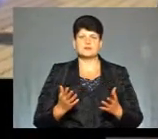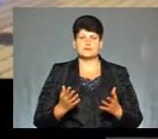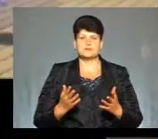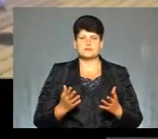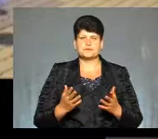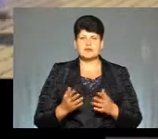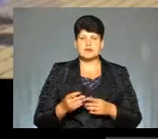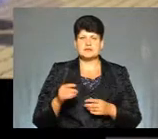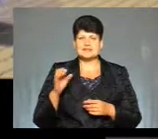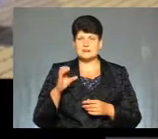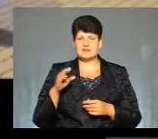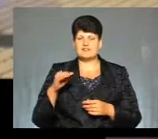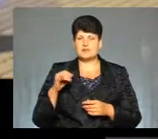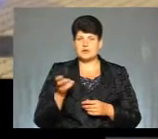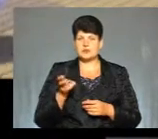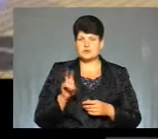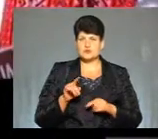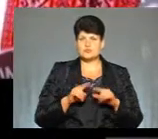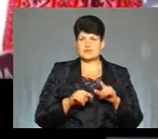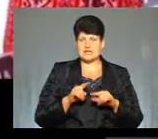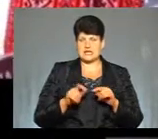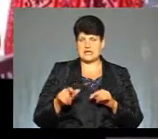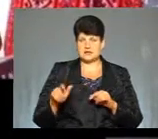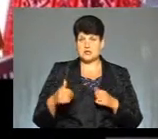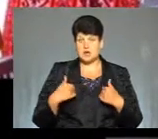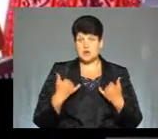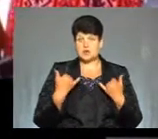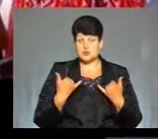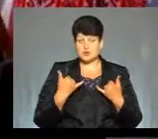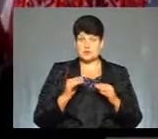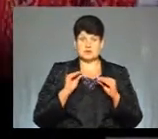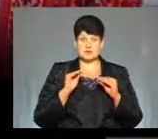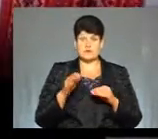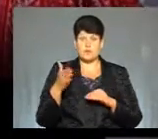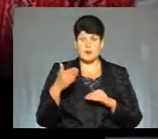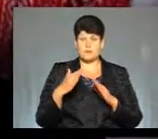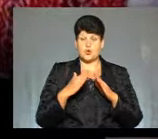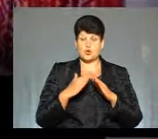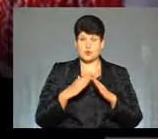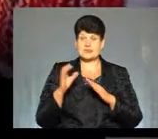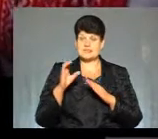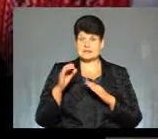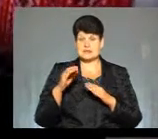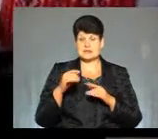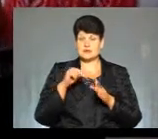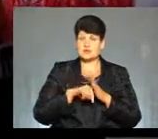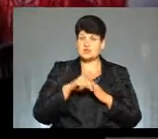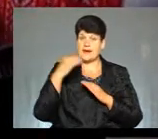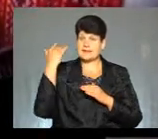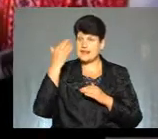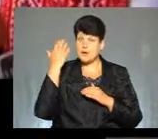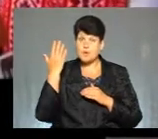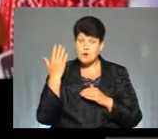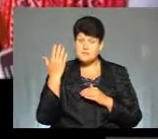11-річний Степан Федорейко прийшов на свято з рідними. Я сьогодні повішу прапор вдома. Синій означає небо, а